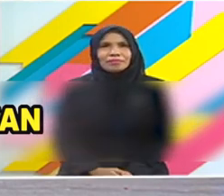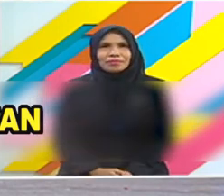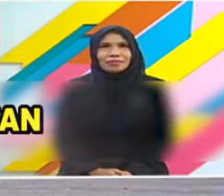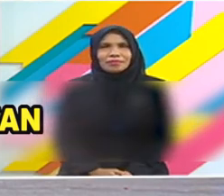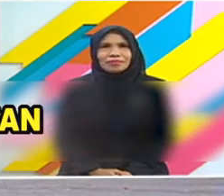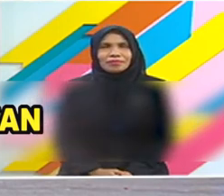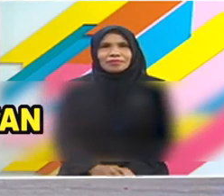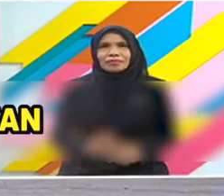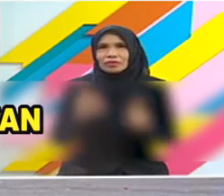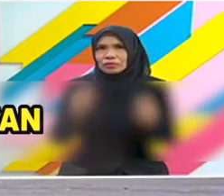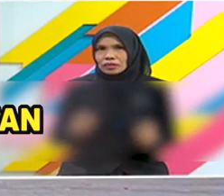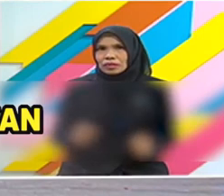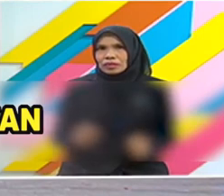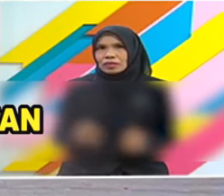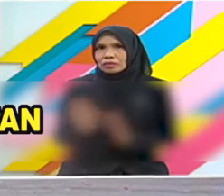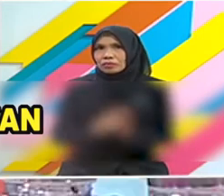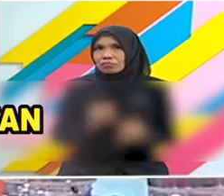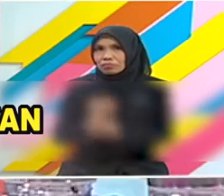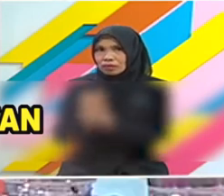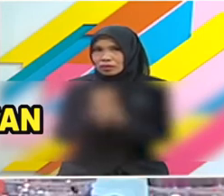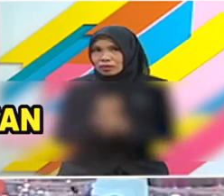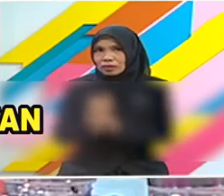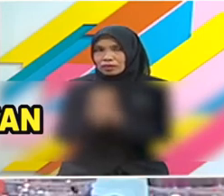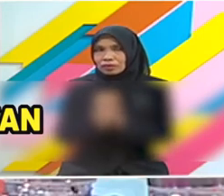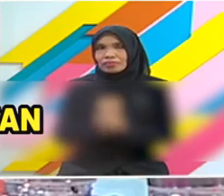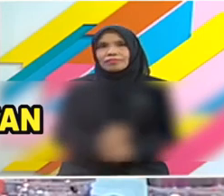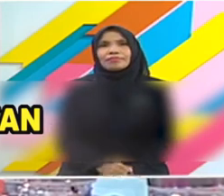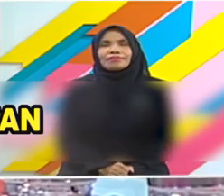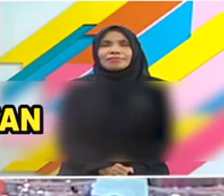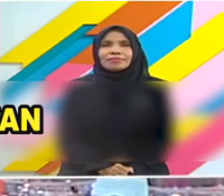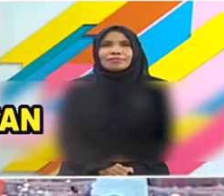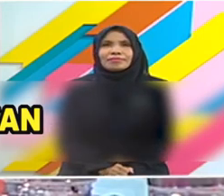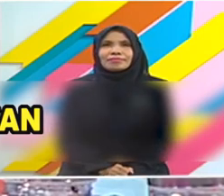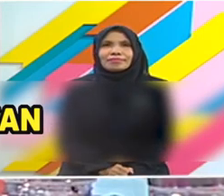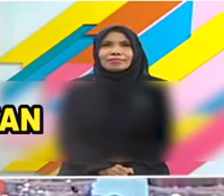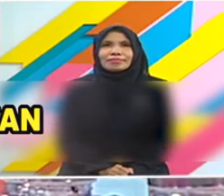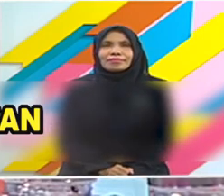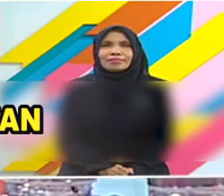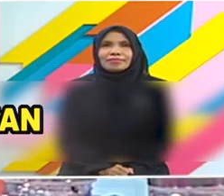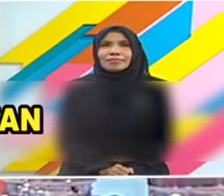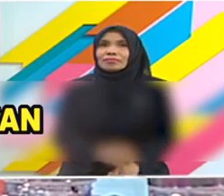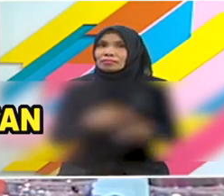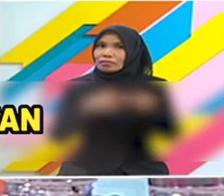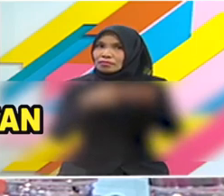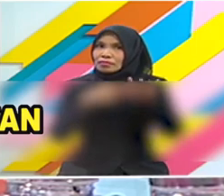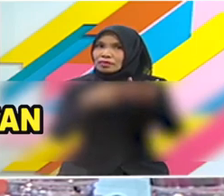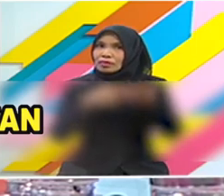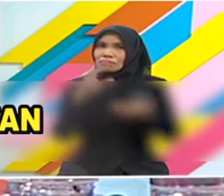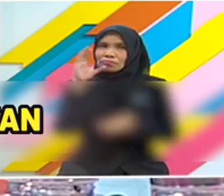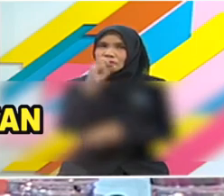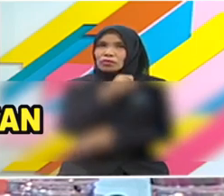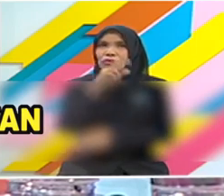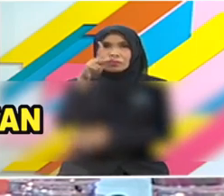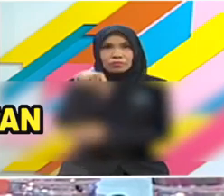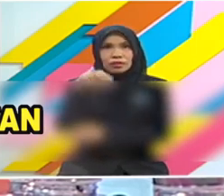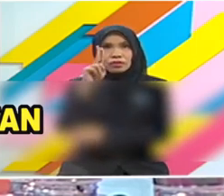hati-hati. Benda tu tajam. Adik-adik, kalau boleh jangan sentuh daun daun limau purut ni ya, biar ibu atau kakak ke